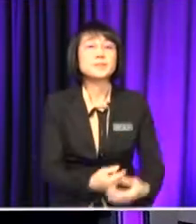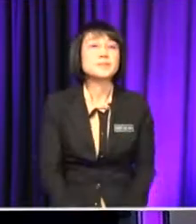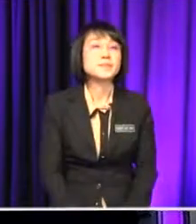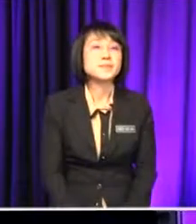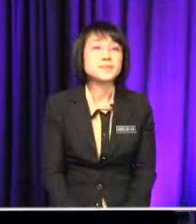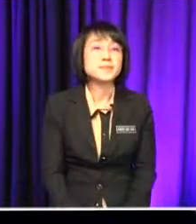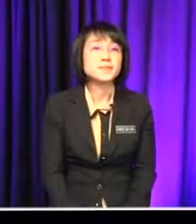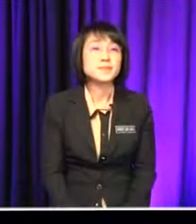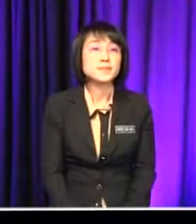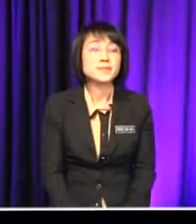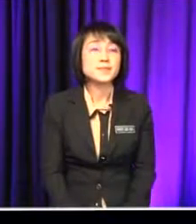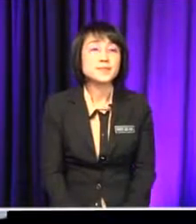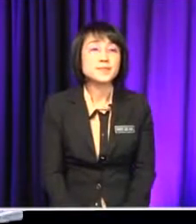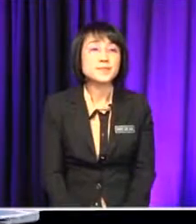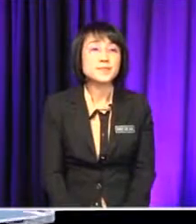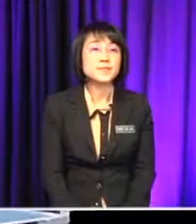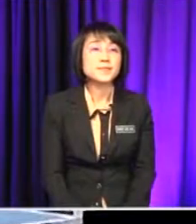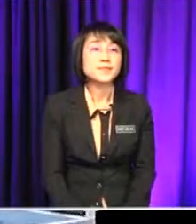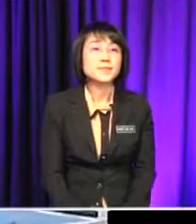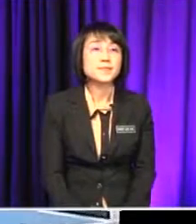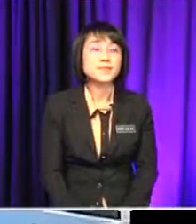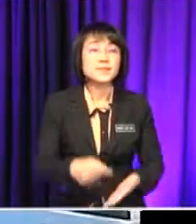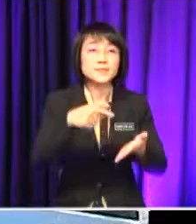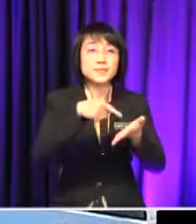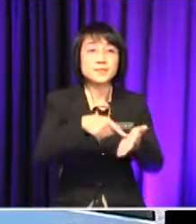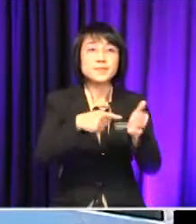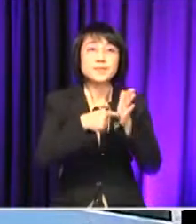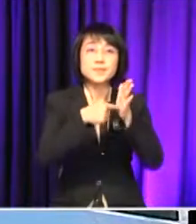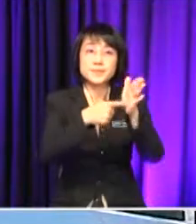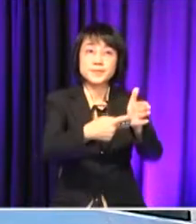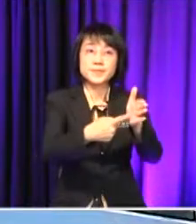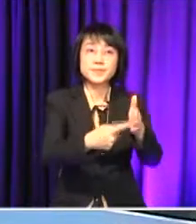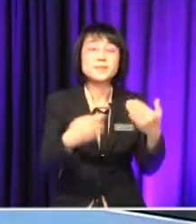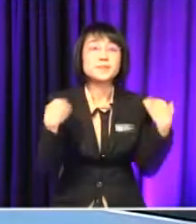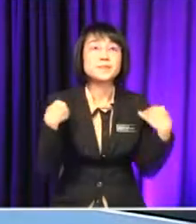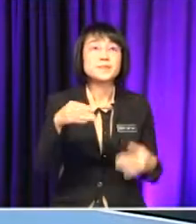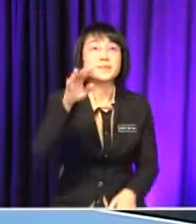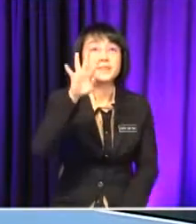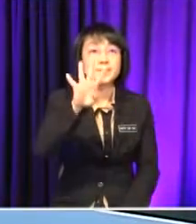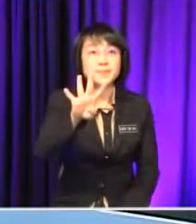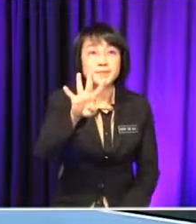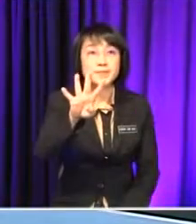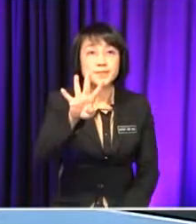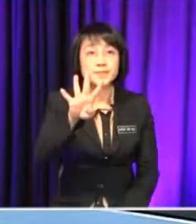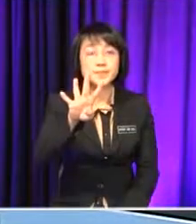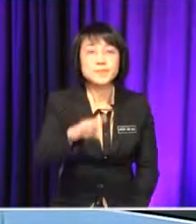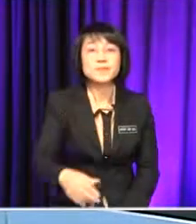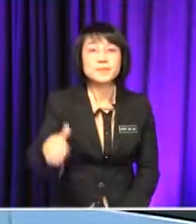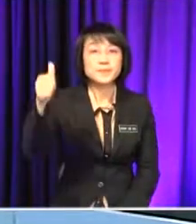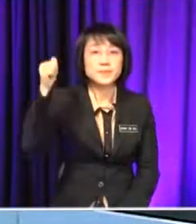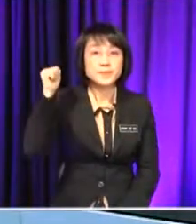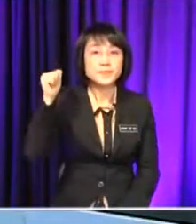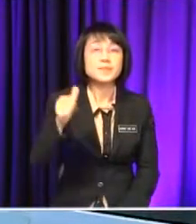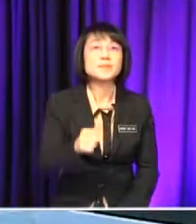sini, okey, ini yang saya nak tunjukkan. Kita ada 4 di belakang perakam video digital